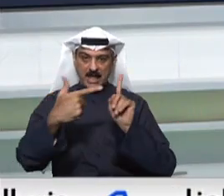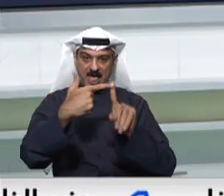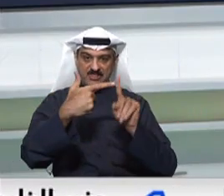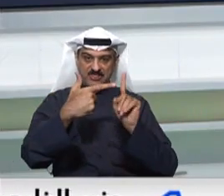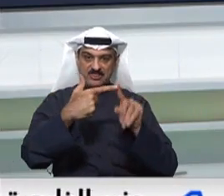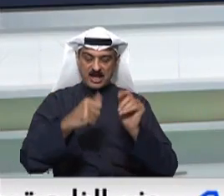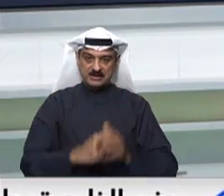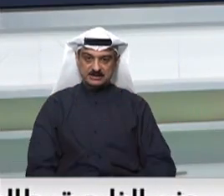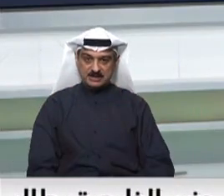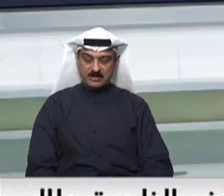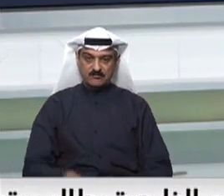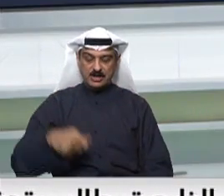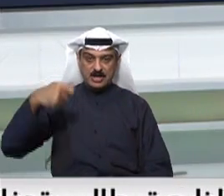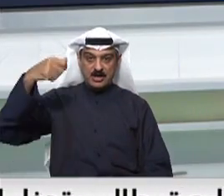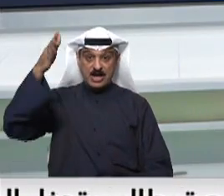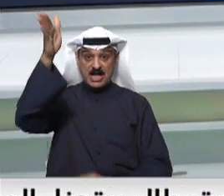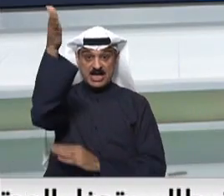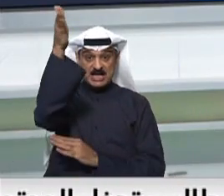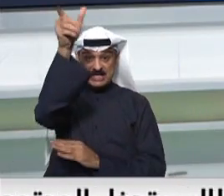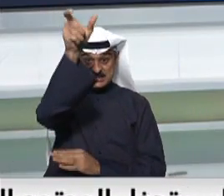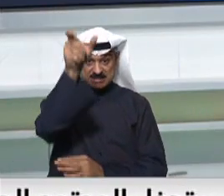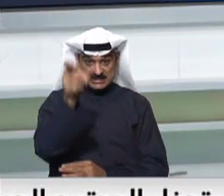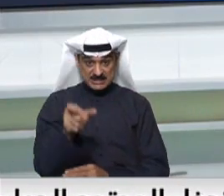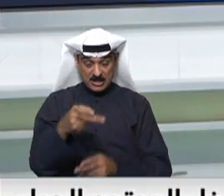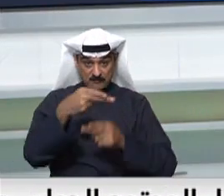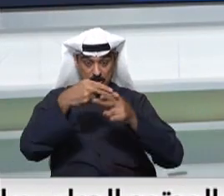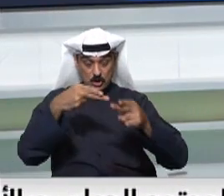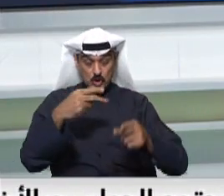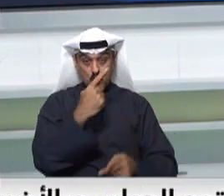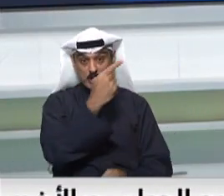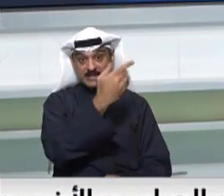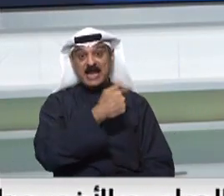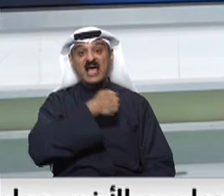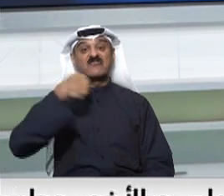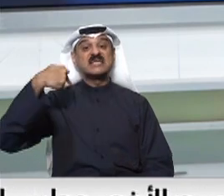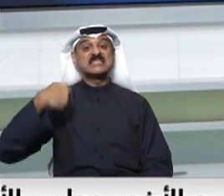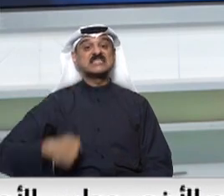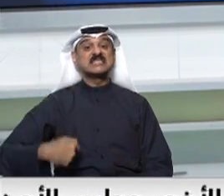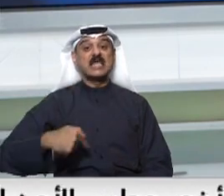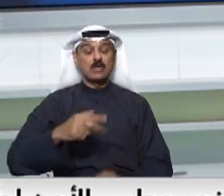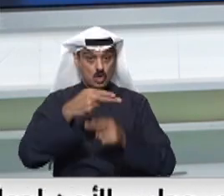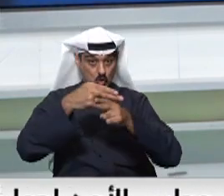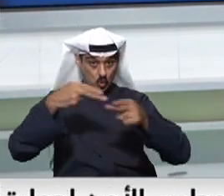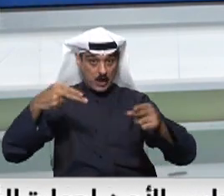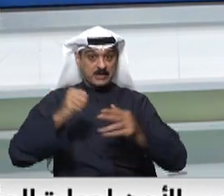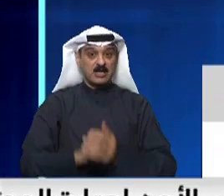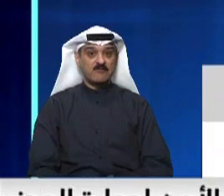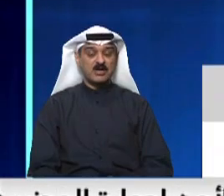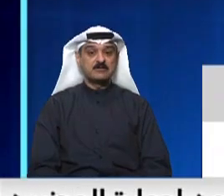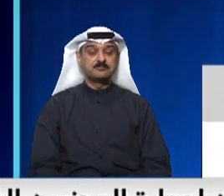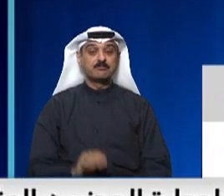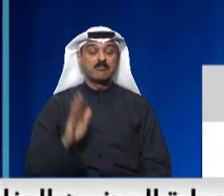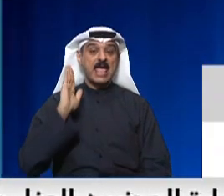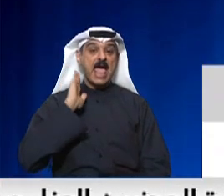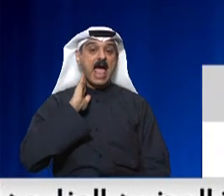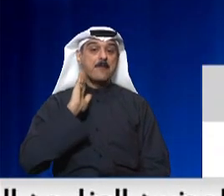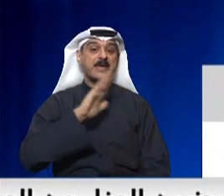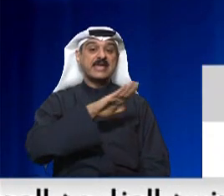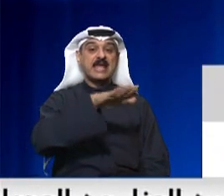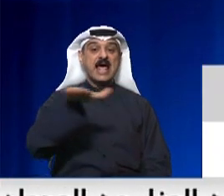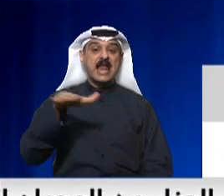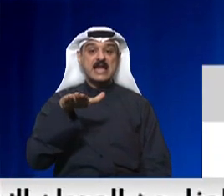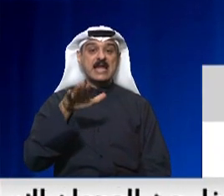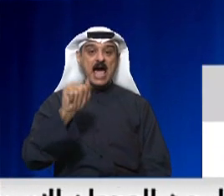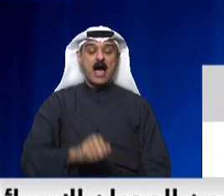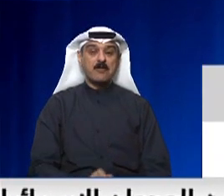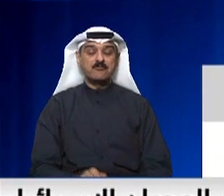وخلال لقائه سفير دولة الكويت لدى الصين جاسم الناجم، أكد الأمين العام لمنظمة شنغهاي للتعاون